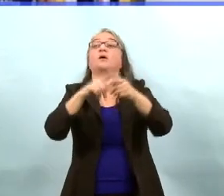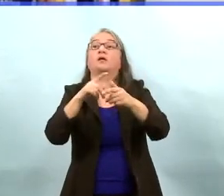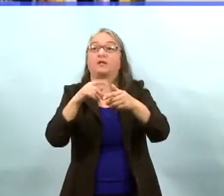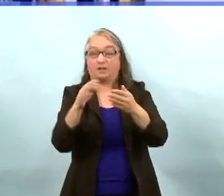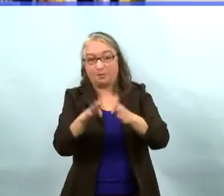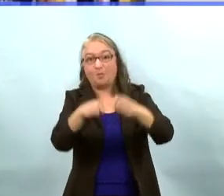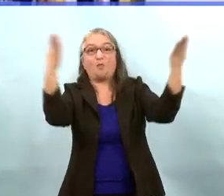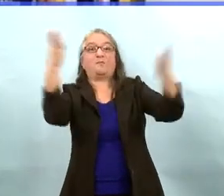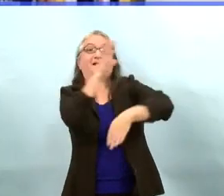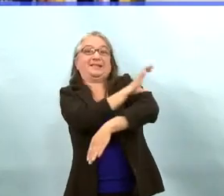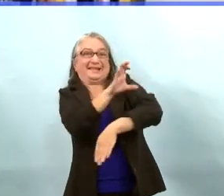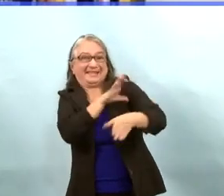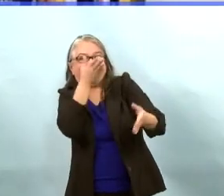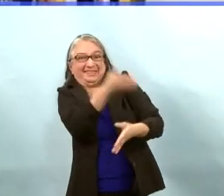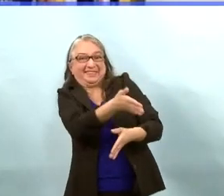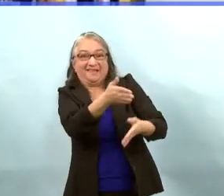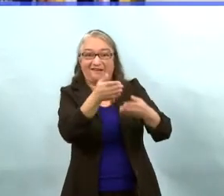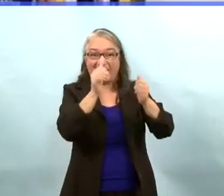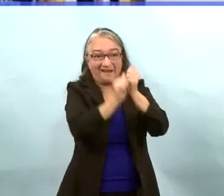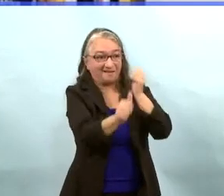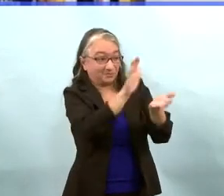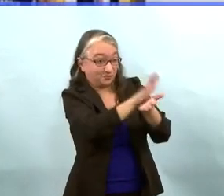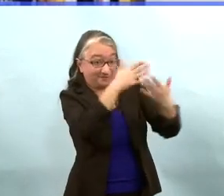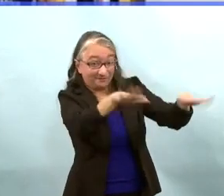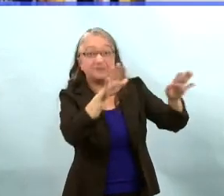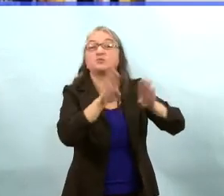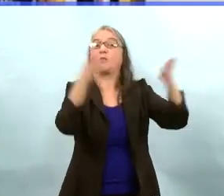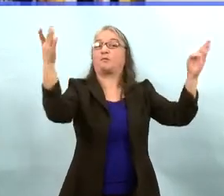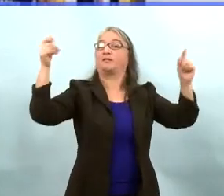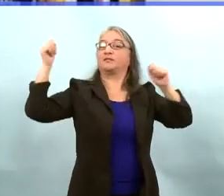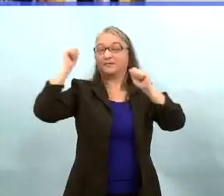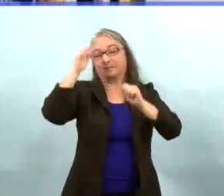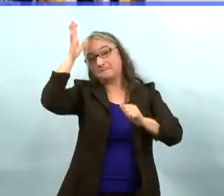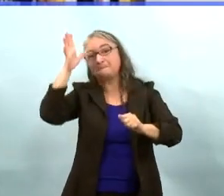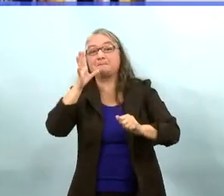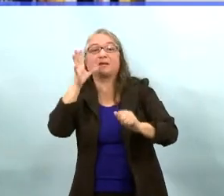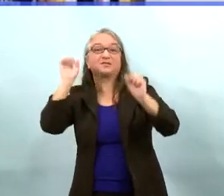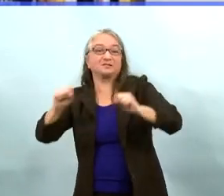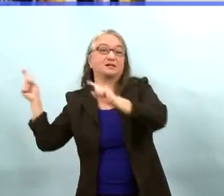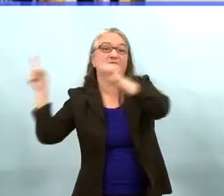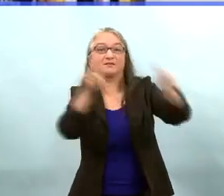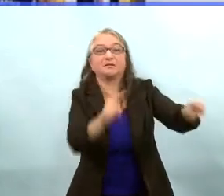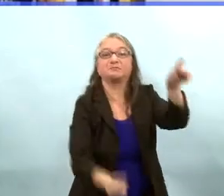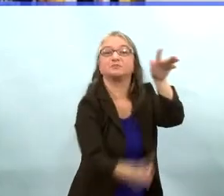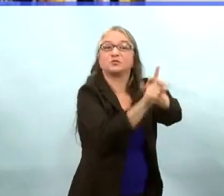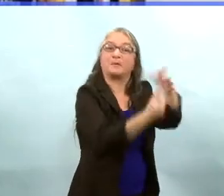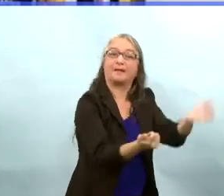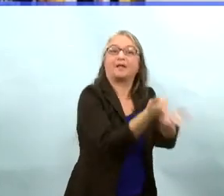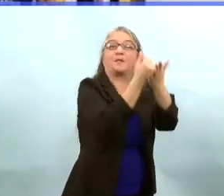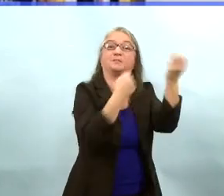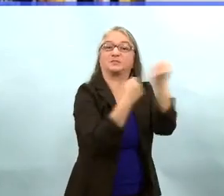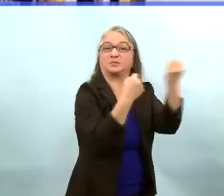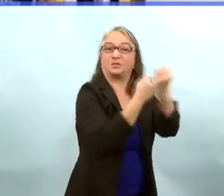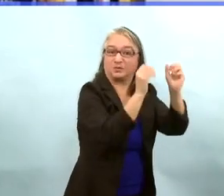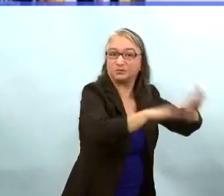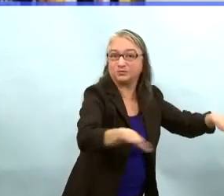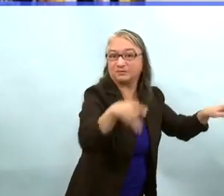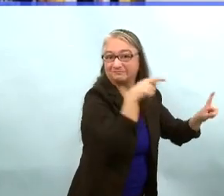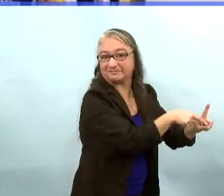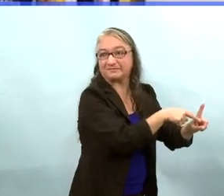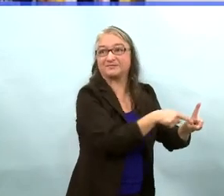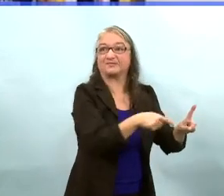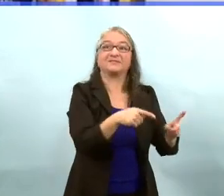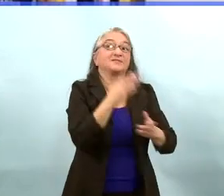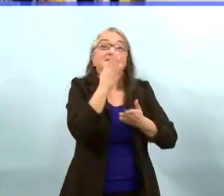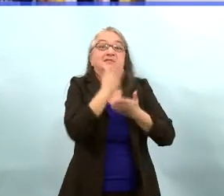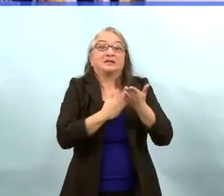confort supplémentaire. Ils veulent pouvoir passer ce temps-là avec leurs enfants et les réconforter. Et ça permet à tout le monde d'être